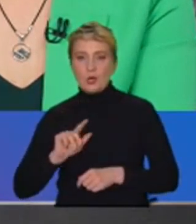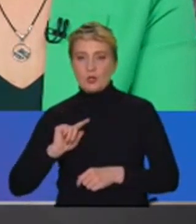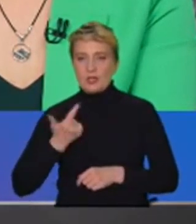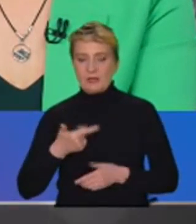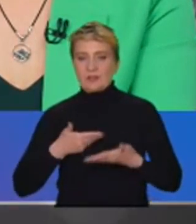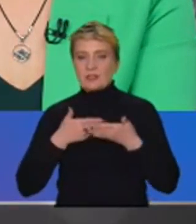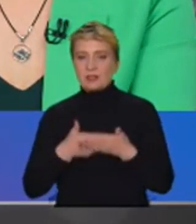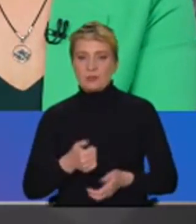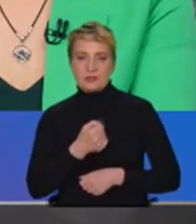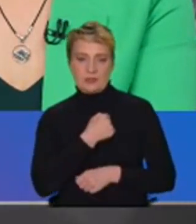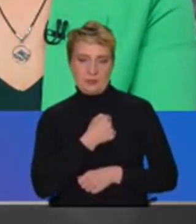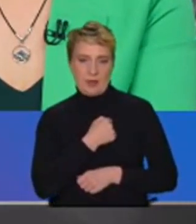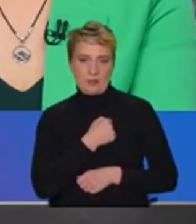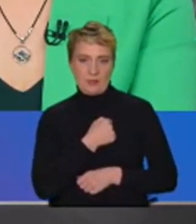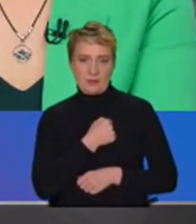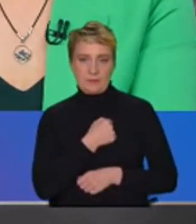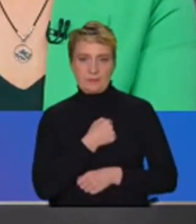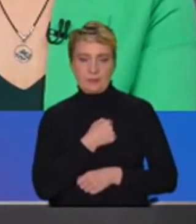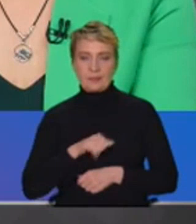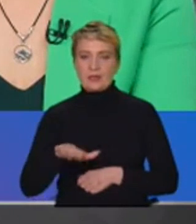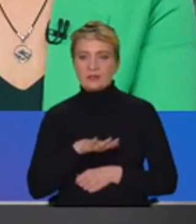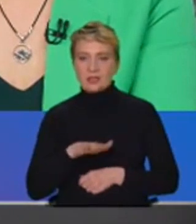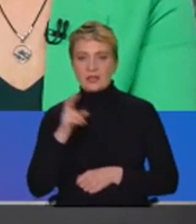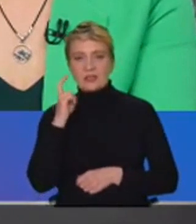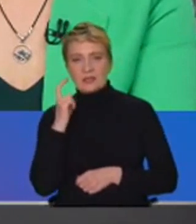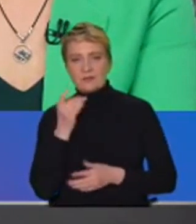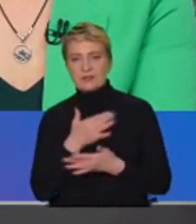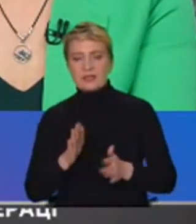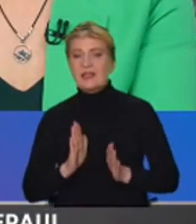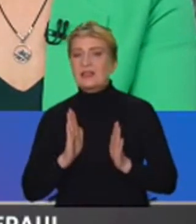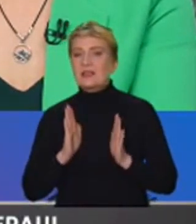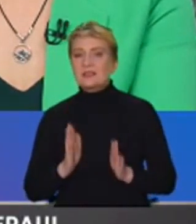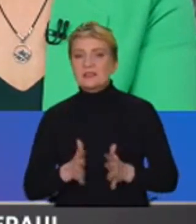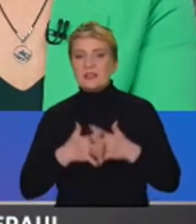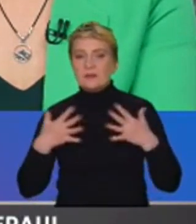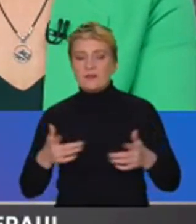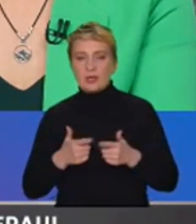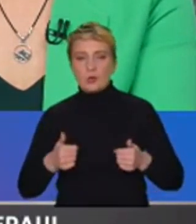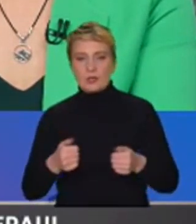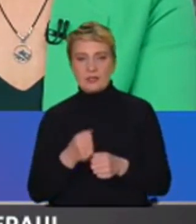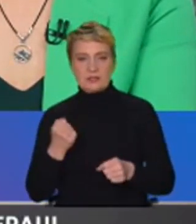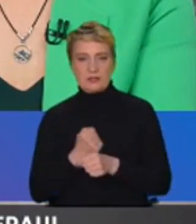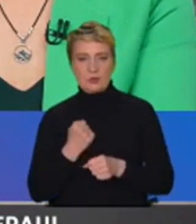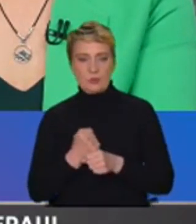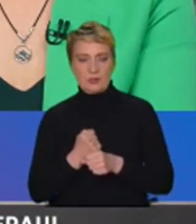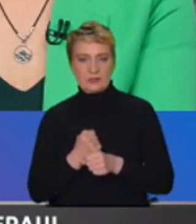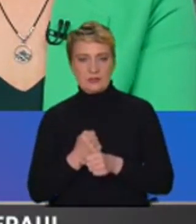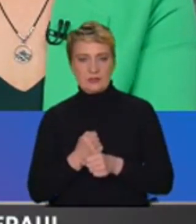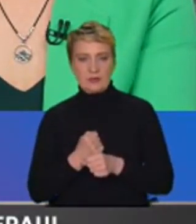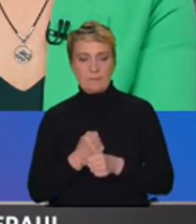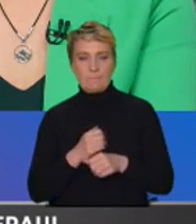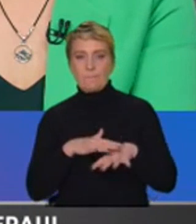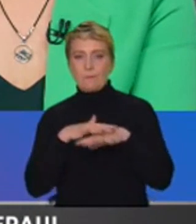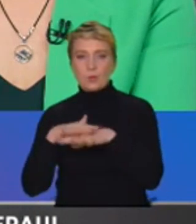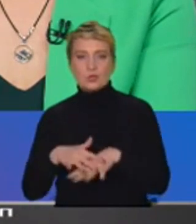армии точечно, то есть ТРО Києва, ТРО Так, ми церкви. Не тільки великим організаціям робимо, через нас роблять пожертви, це також